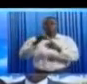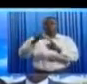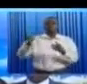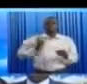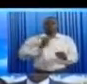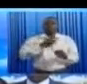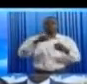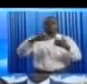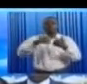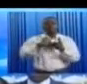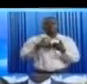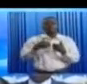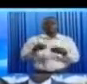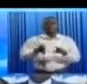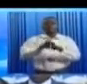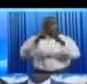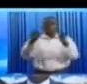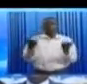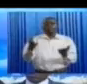le mobile banking,